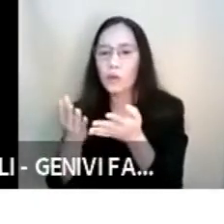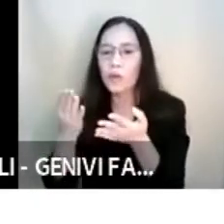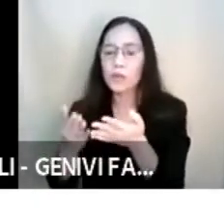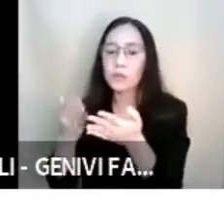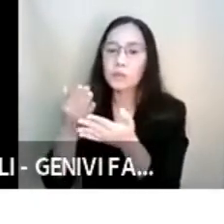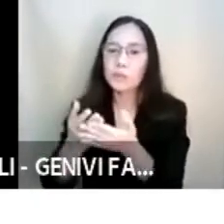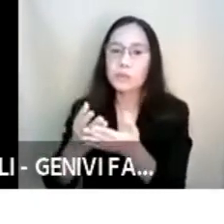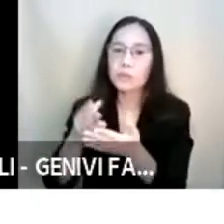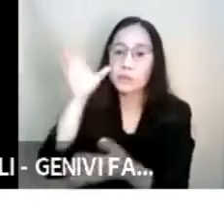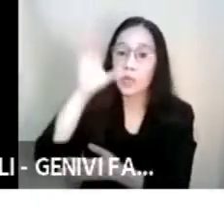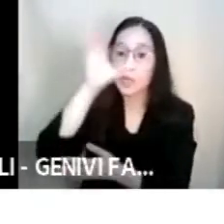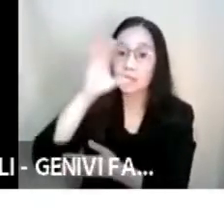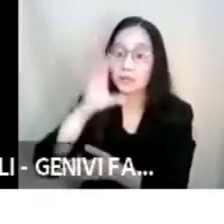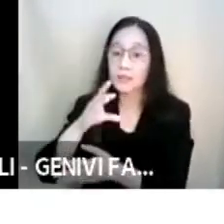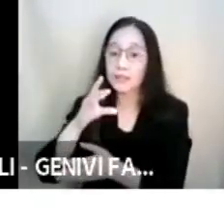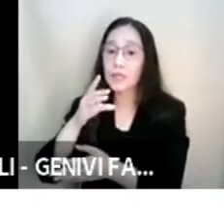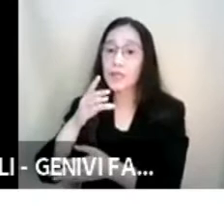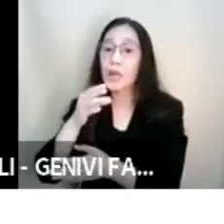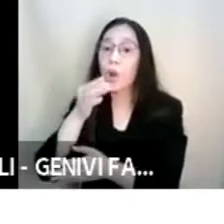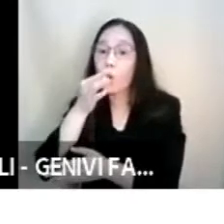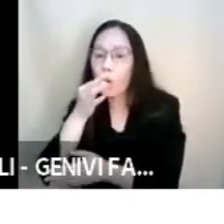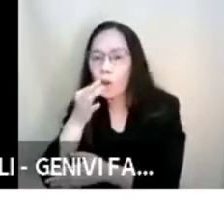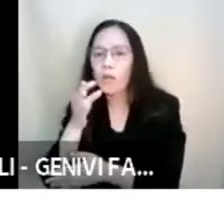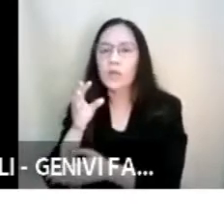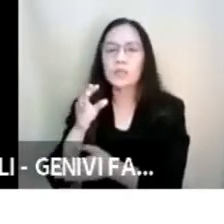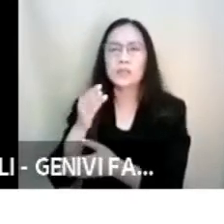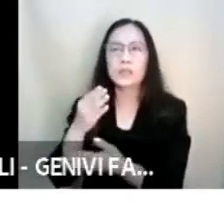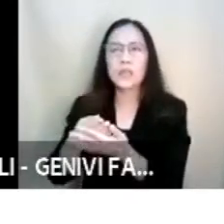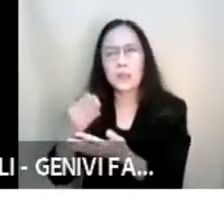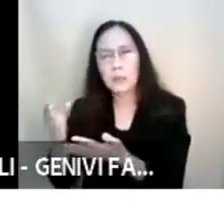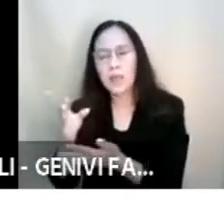mong pagkain? Bibili ka ba ng pagkain? Bibili ka ba ng drink?